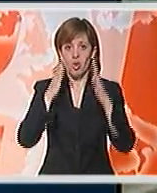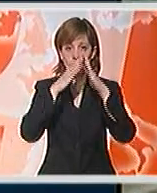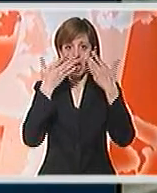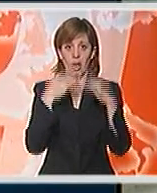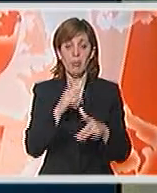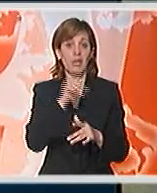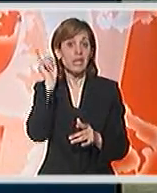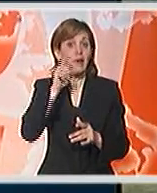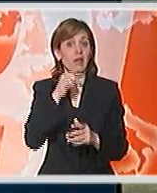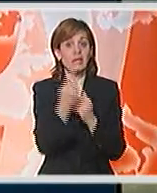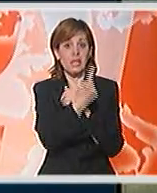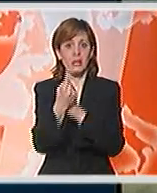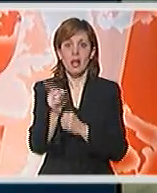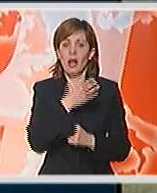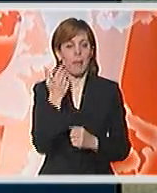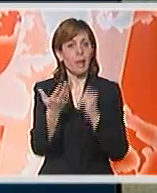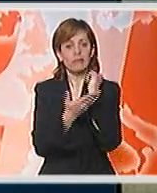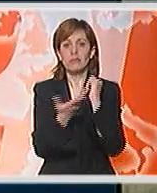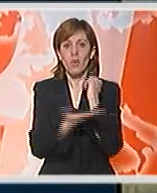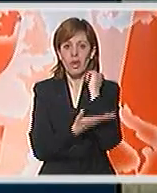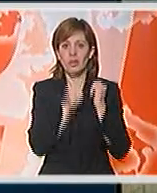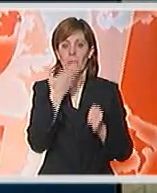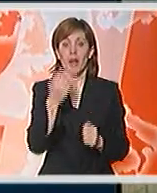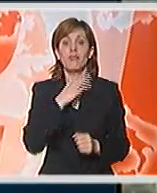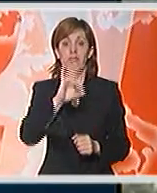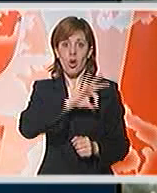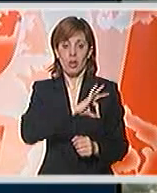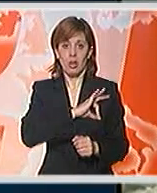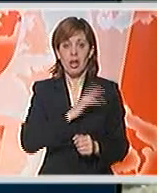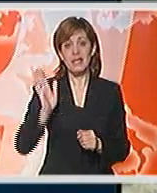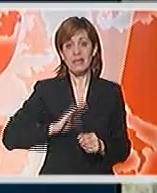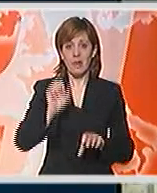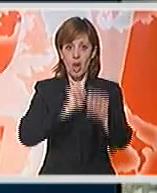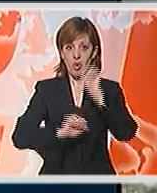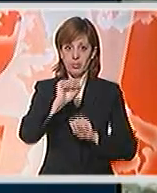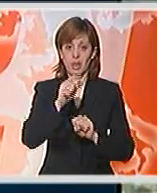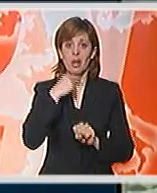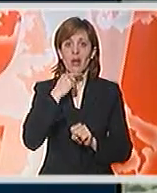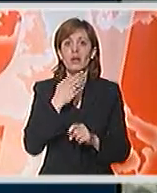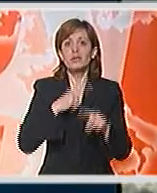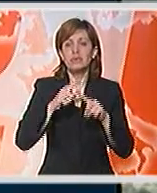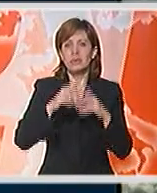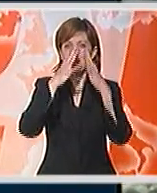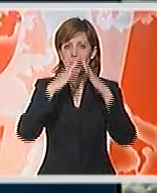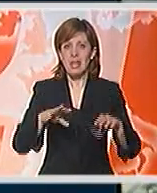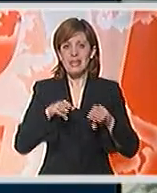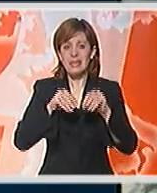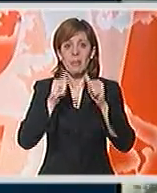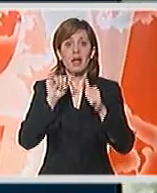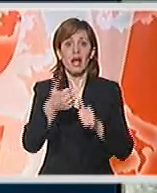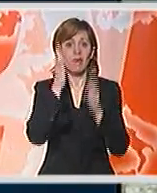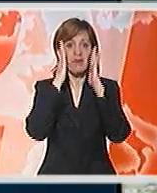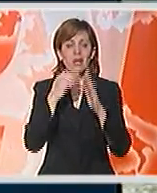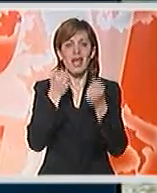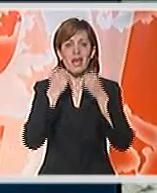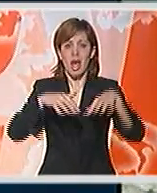ovom nesvakidašnjem incidentu niko nije poginuo. U štabu civilne odbrane je rečeno da je uzrok obrušavanja zemljišta najverovatnije